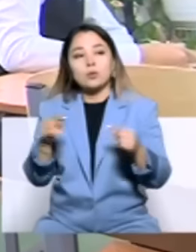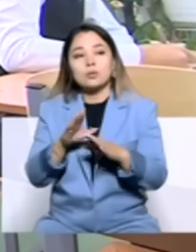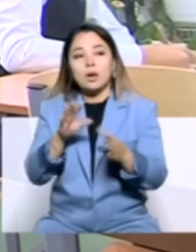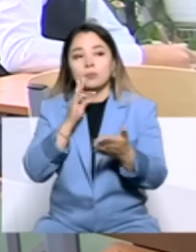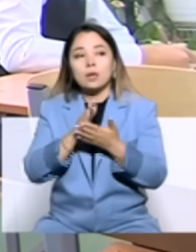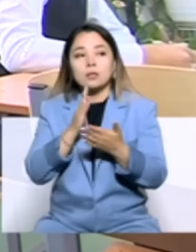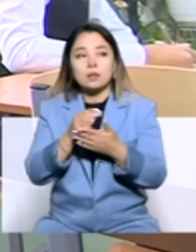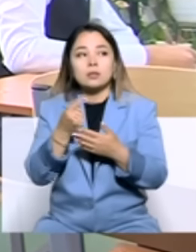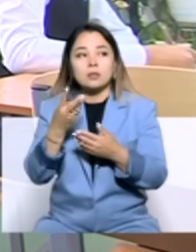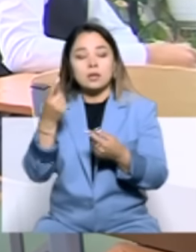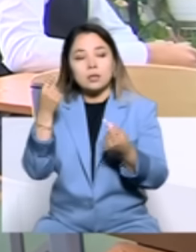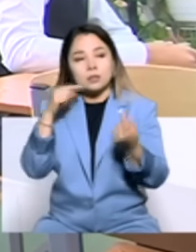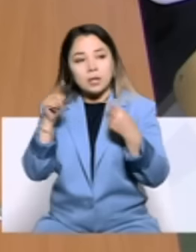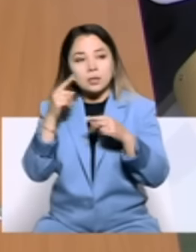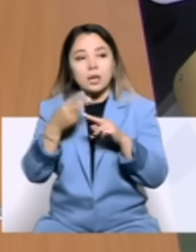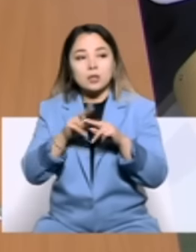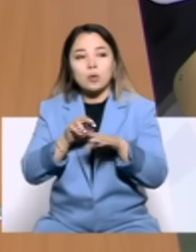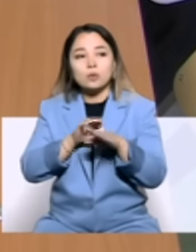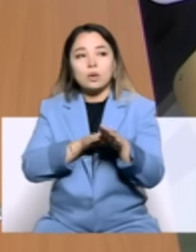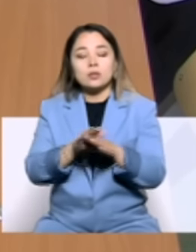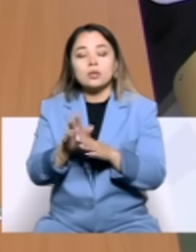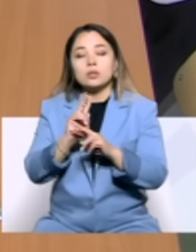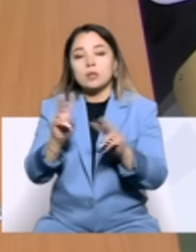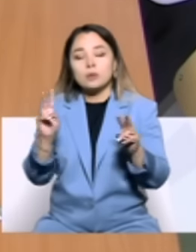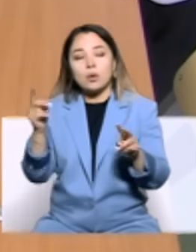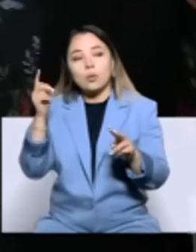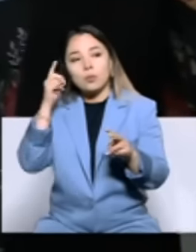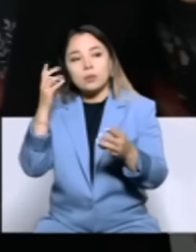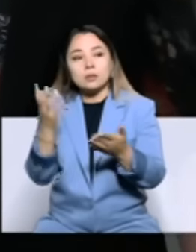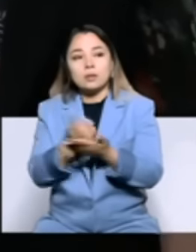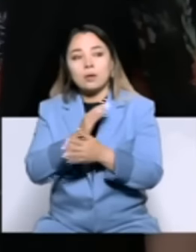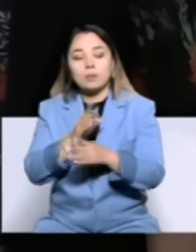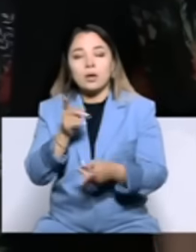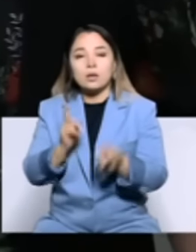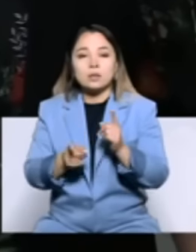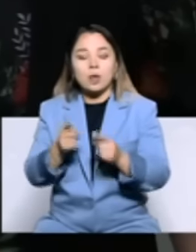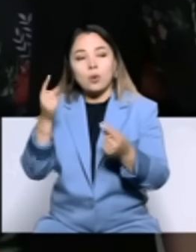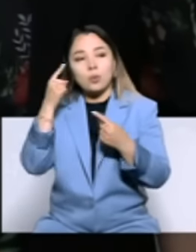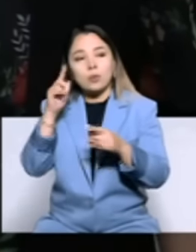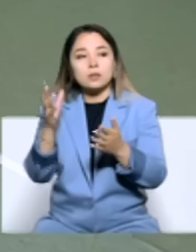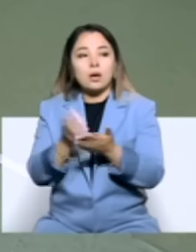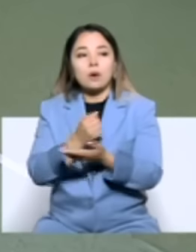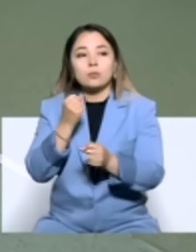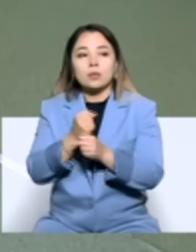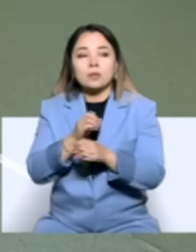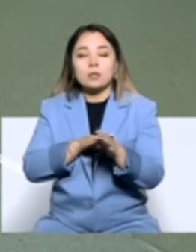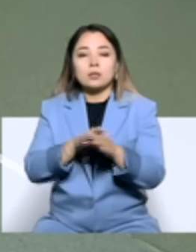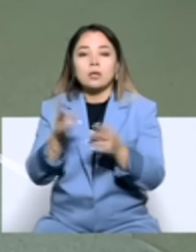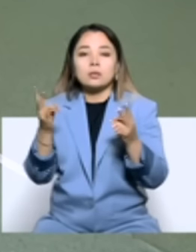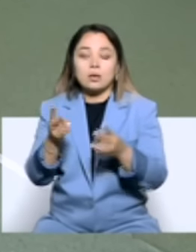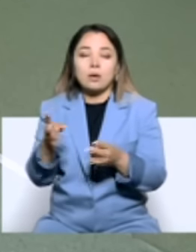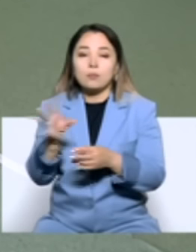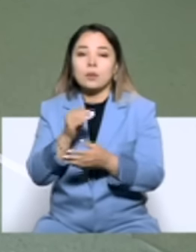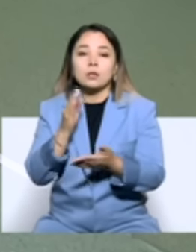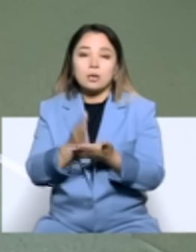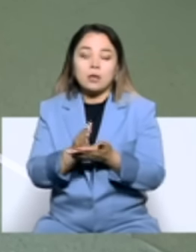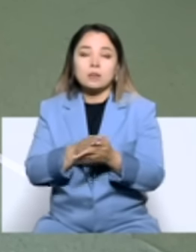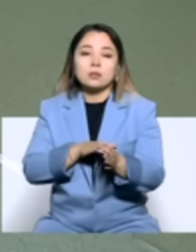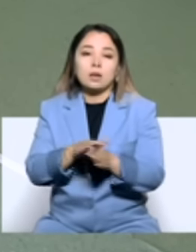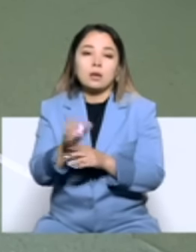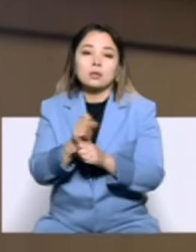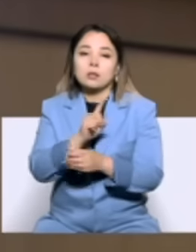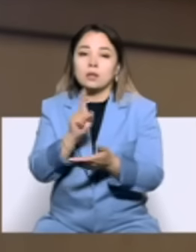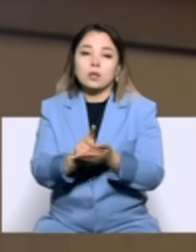ұқсамайтын бірнеше идея өндіруі керек, не ешкімнің ойына келмейтін оригинал идея ойлап табуы тиіс, болмаса бар идеяны жетілдіруі